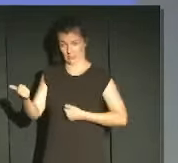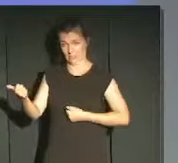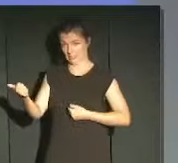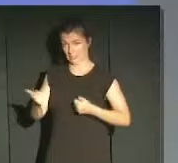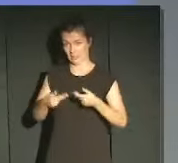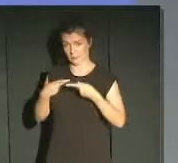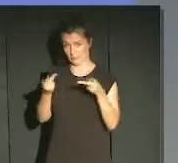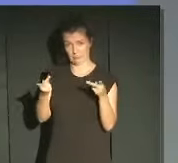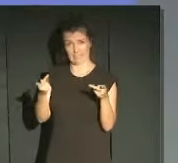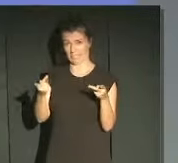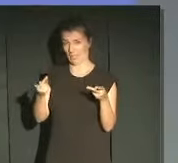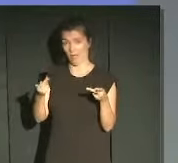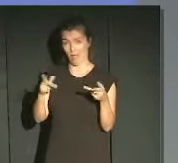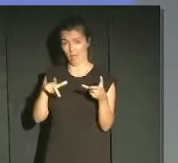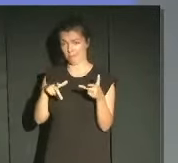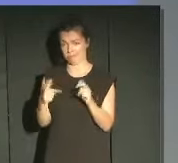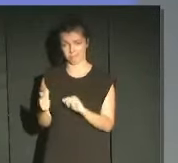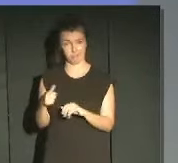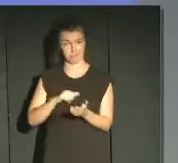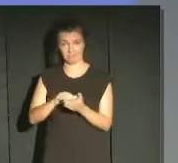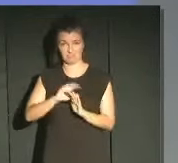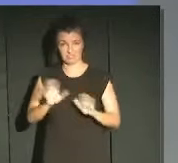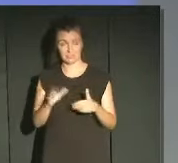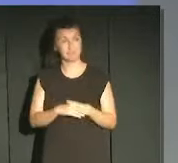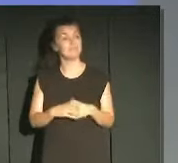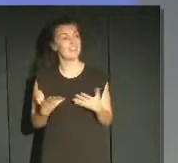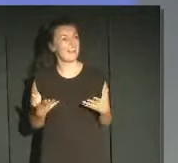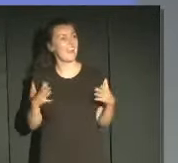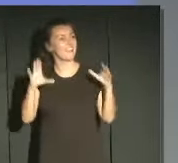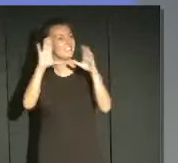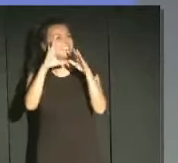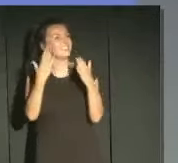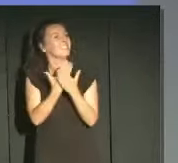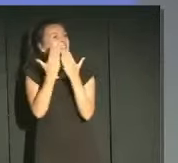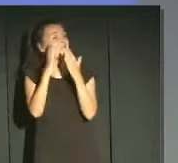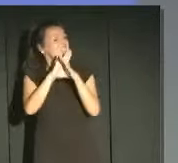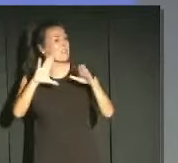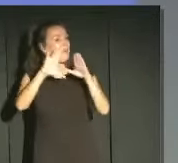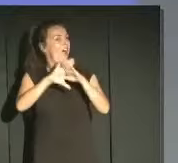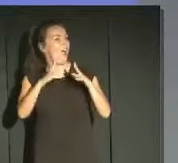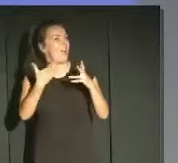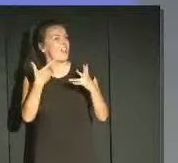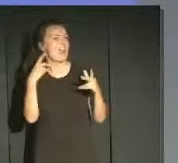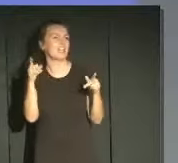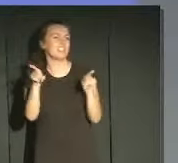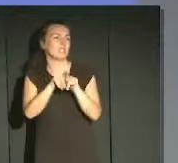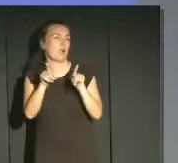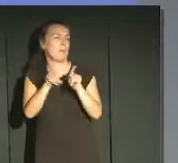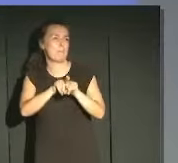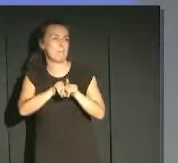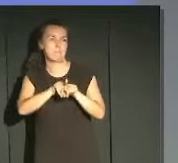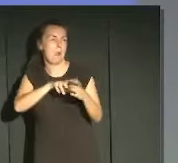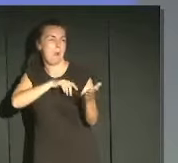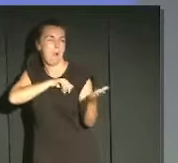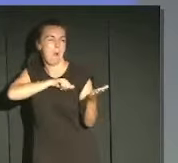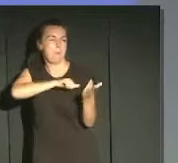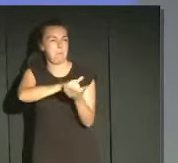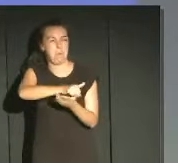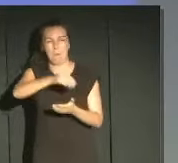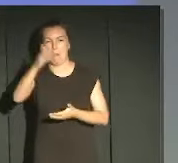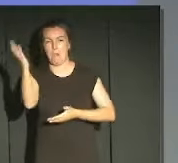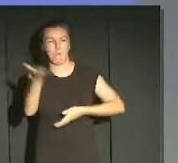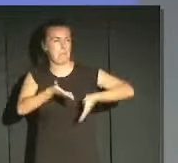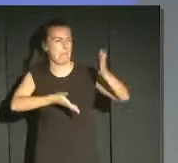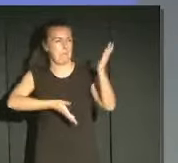puis puisquon est ici dans un cinéma c'est un massacre à la tronçonneuse un massacre à la tronçonneuse dont